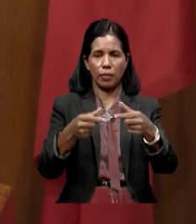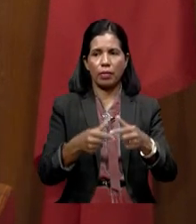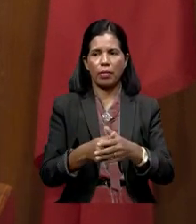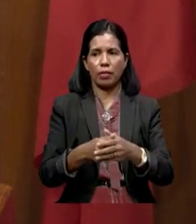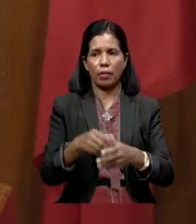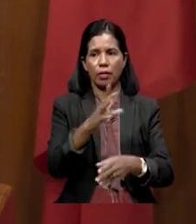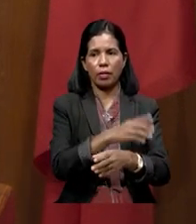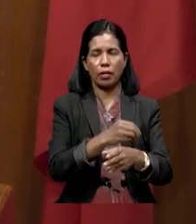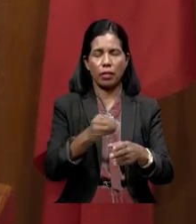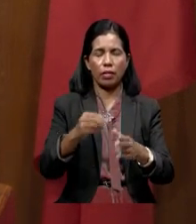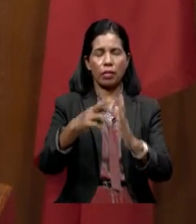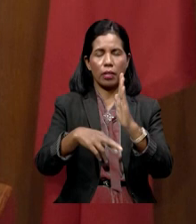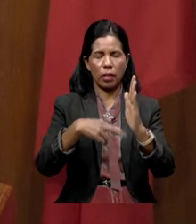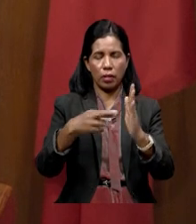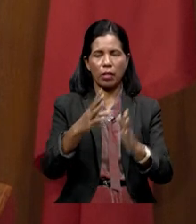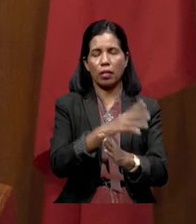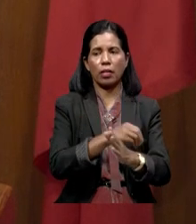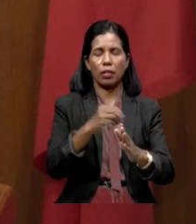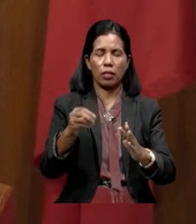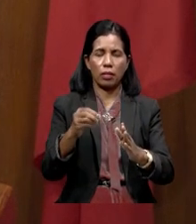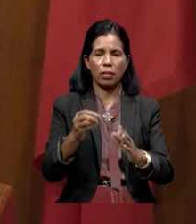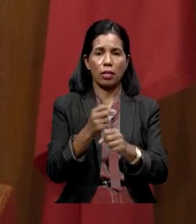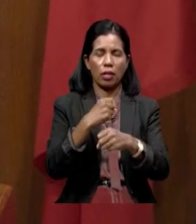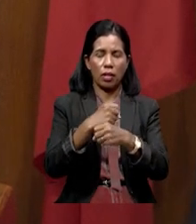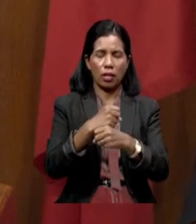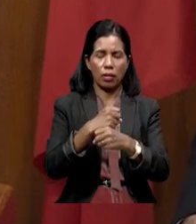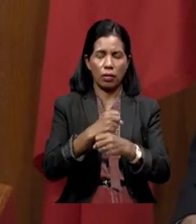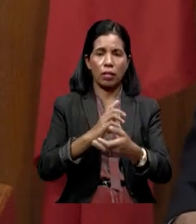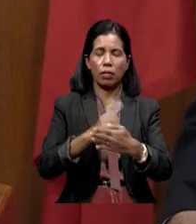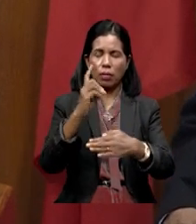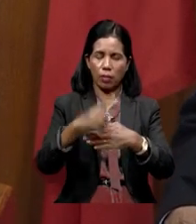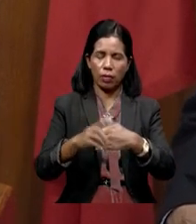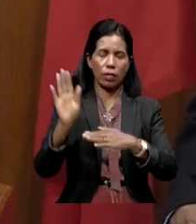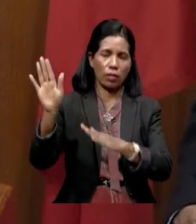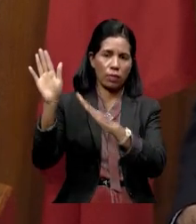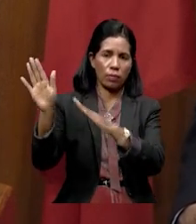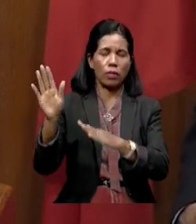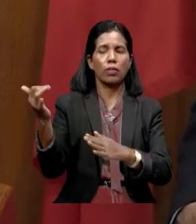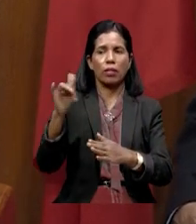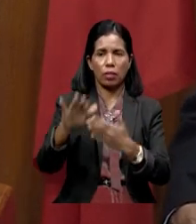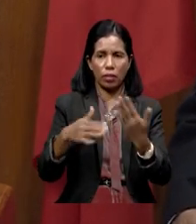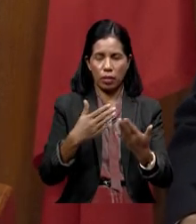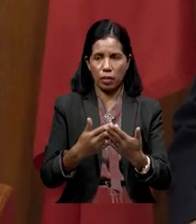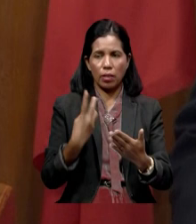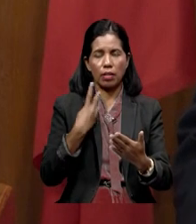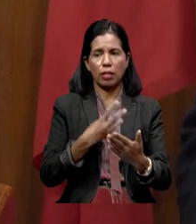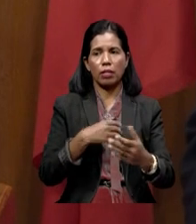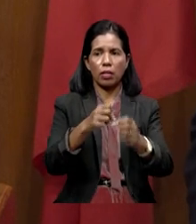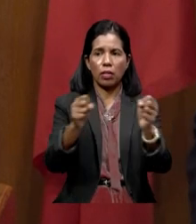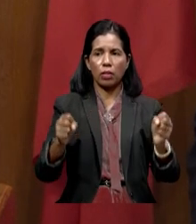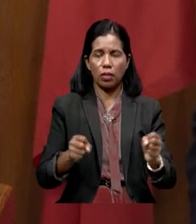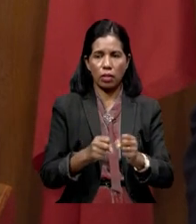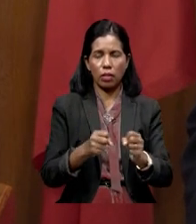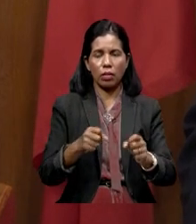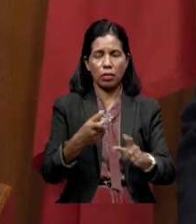rural development atauup P bangunan kawasan perdesa kita Panggil luar Bandar di sana bagi ketua suku dari